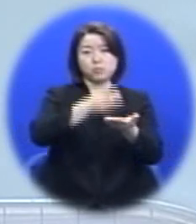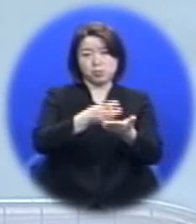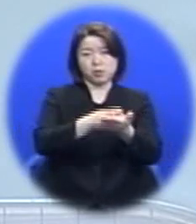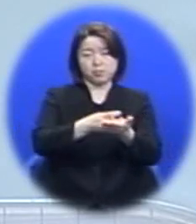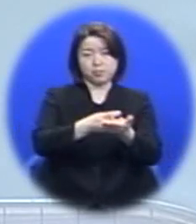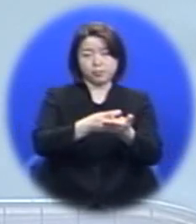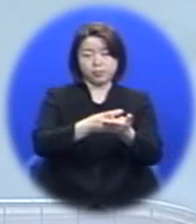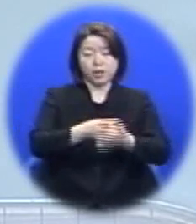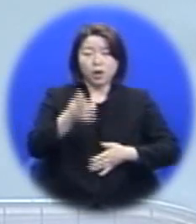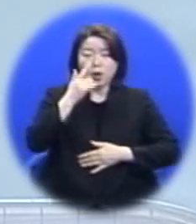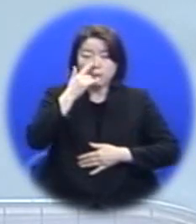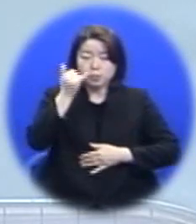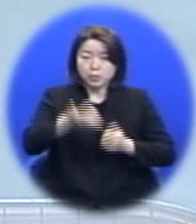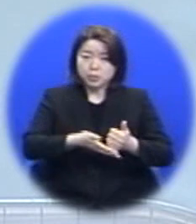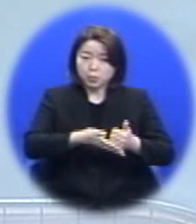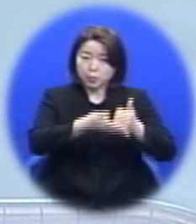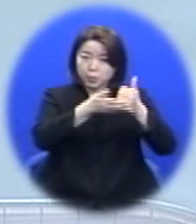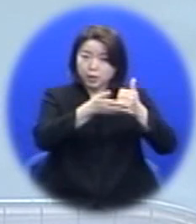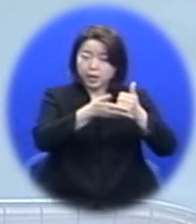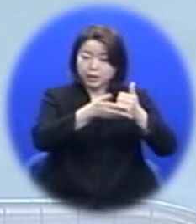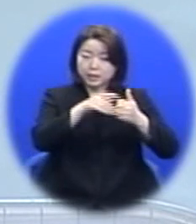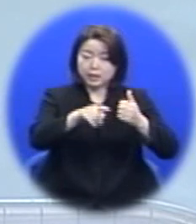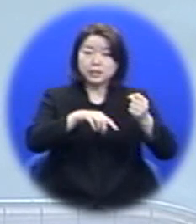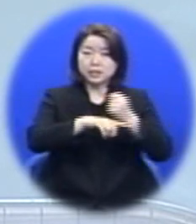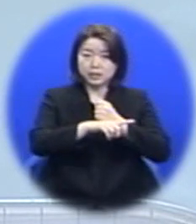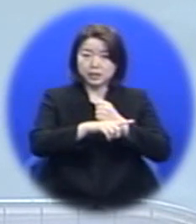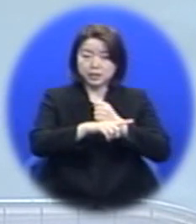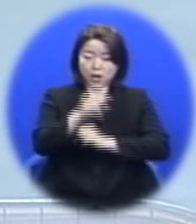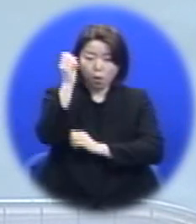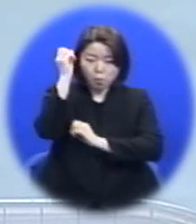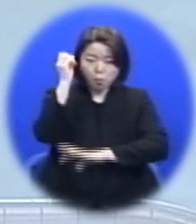부모님을 공경하라고 하는 이 공경의 원어